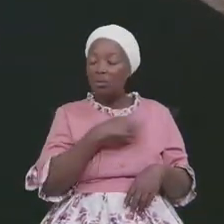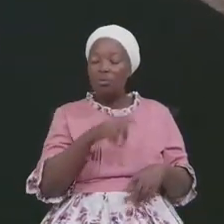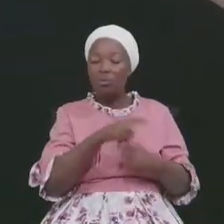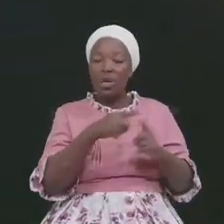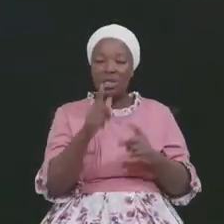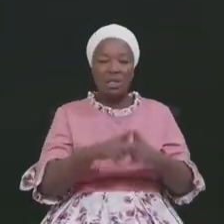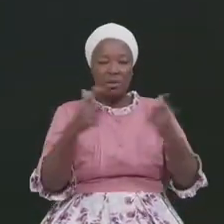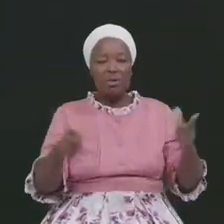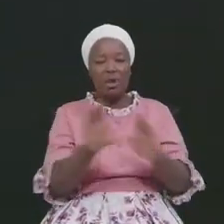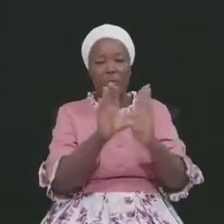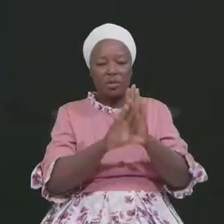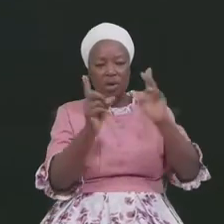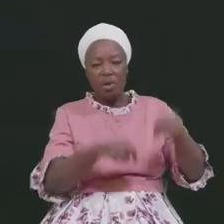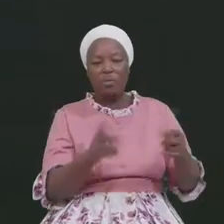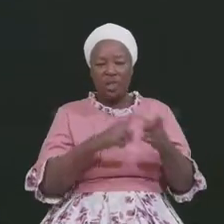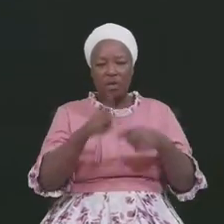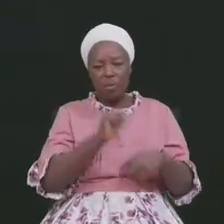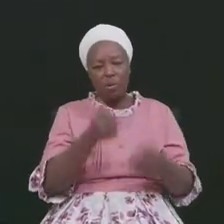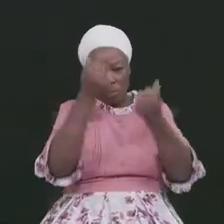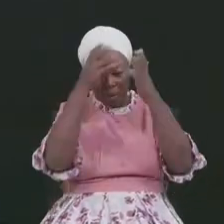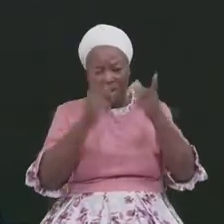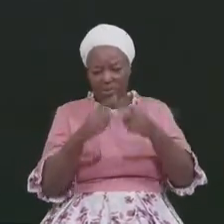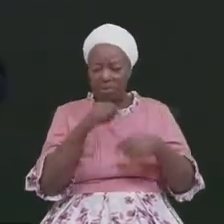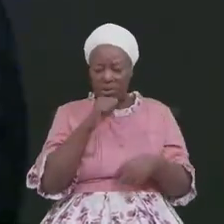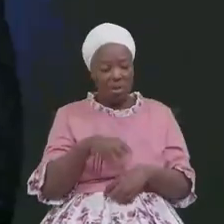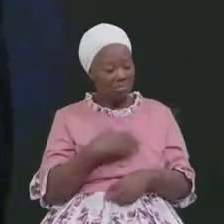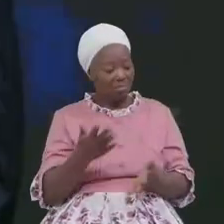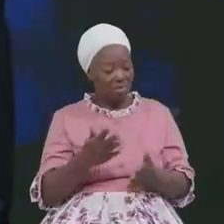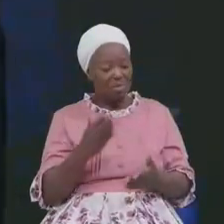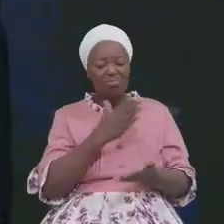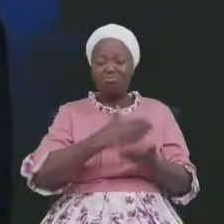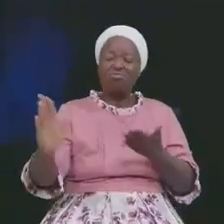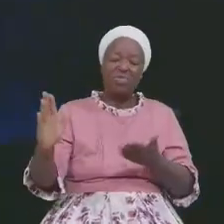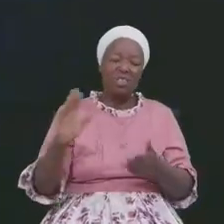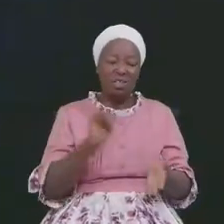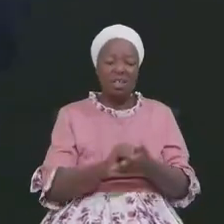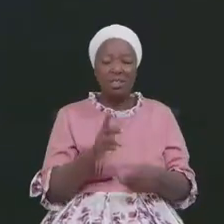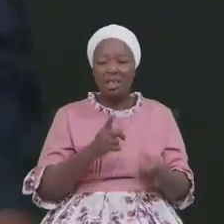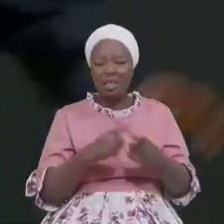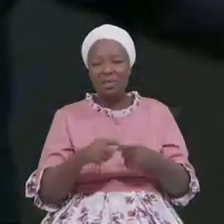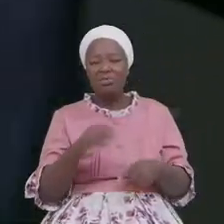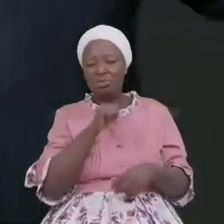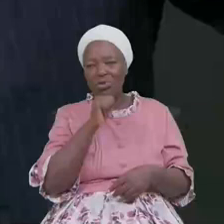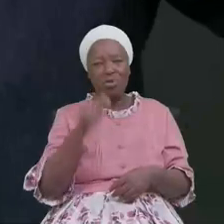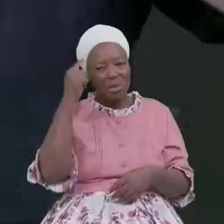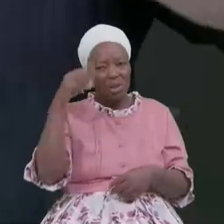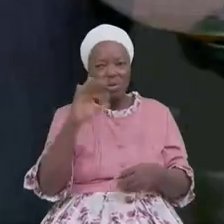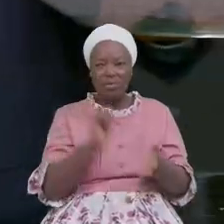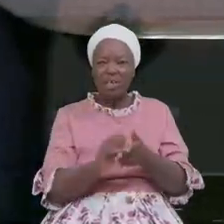n'allez pas dire c'est une petite chose. Ah moi je ne peux pas faire ça, je rejette ça, je vais me... Ça ce n'est pas important.